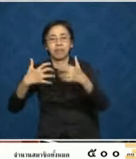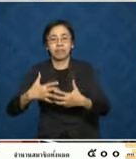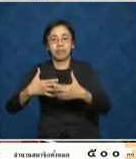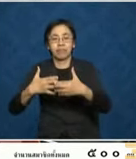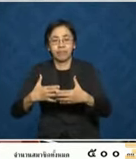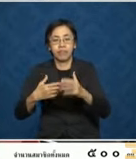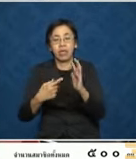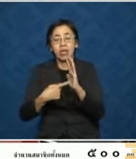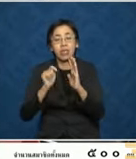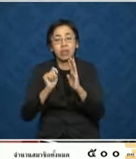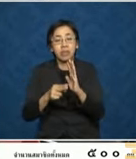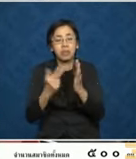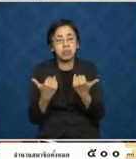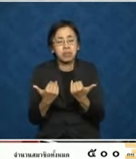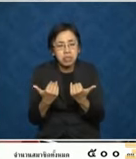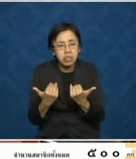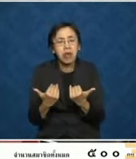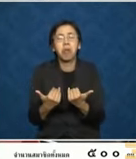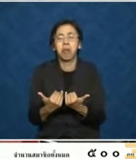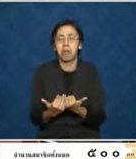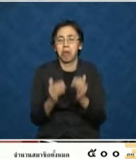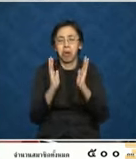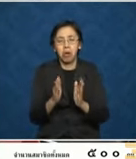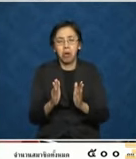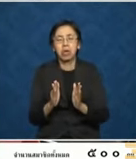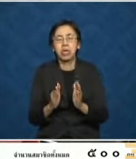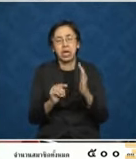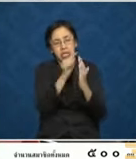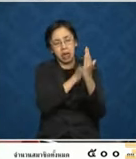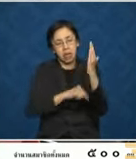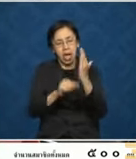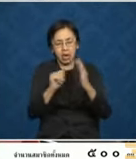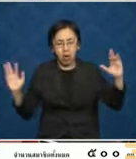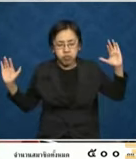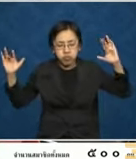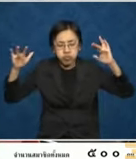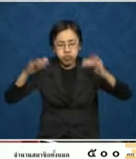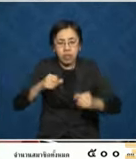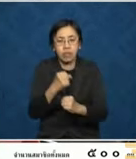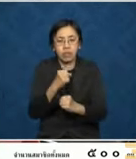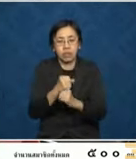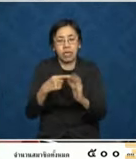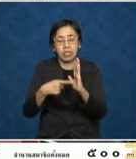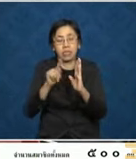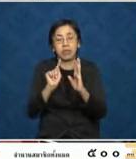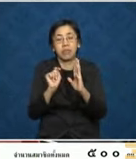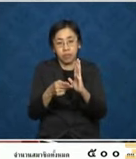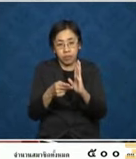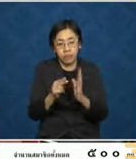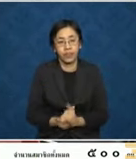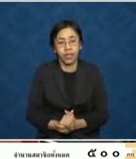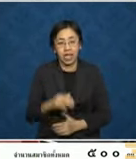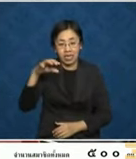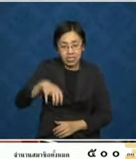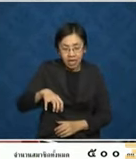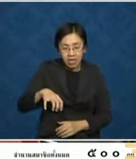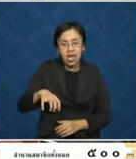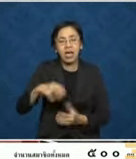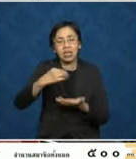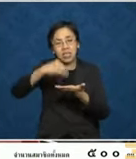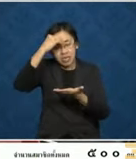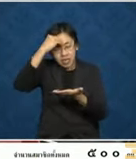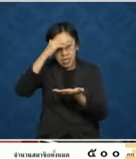จังหวัดปทุมธานีเป็นปลายทางแห่งหนึ่งที่ทุกคนจากทุกภูมิภาคต้องเข้ามาหางานทำอีกทั้งยังเป็นที่ตั้งของสถาบันการศึก